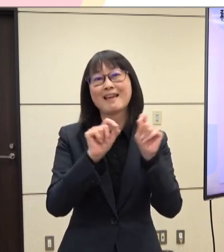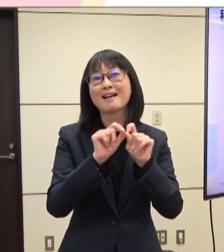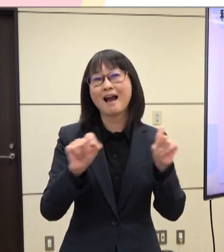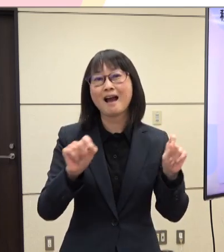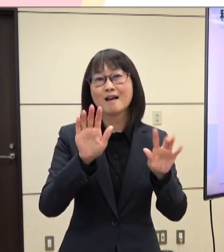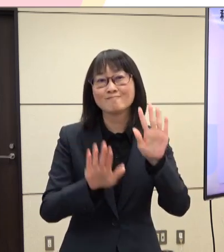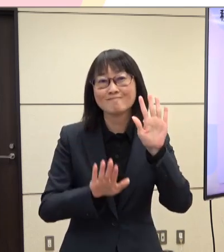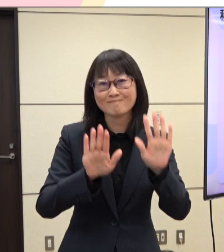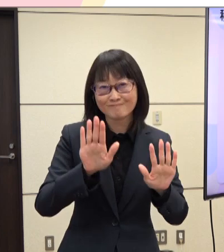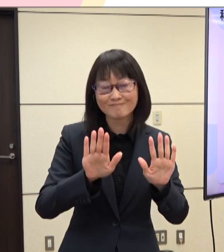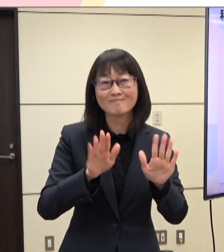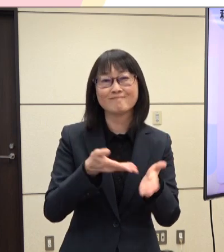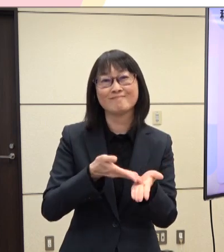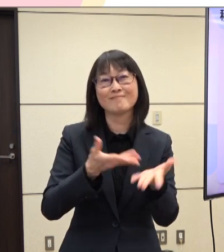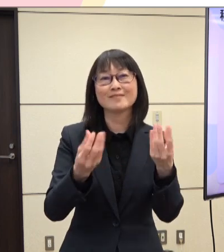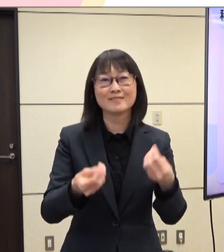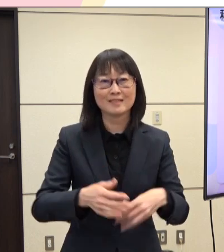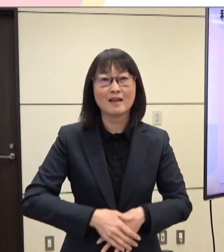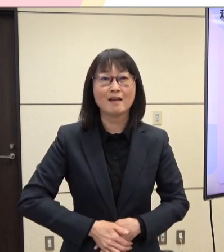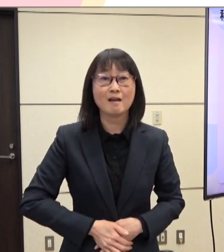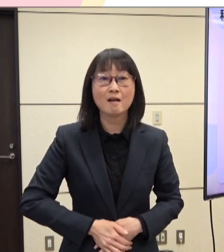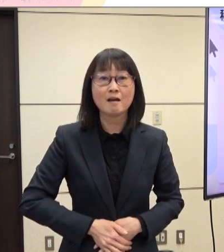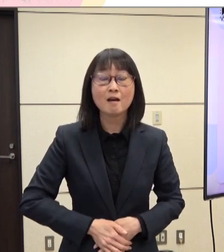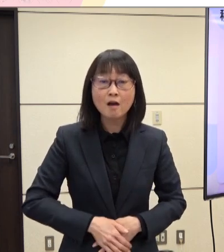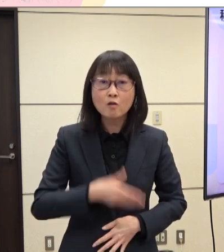ては、移住呼び込み施策として、